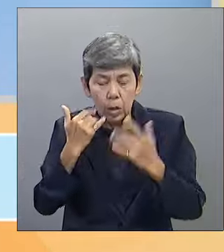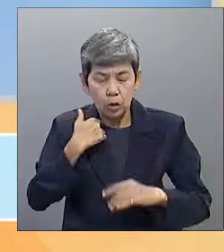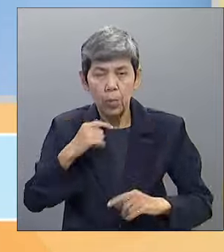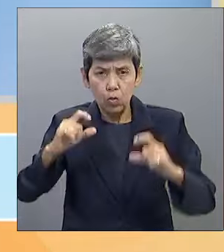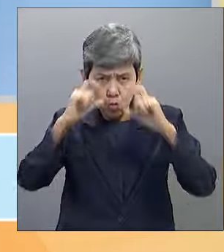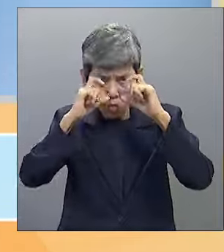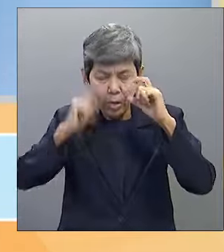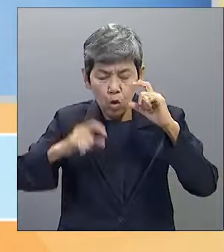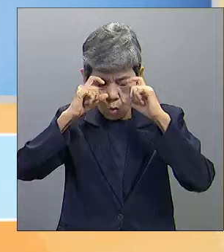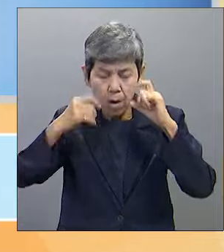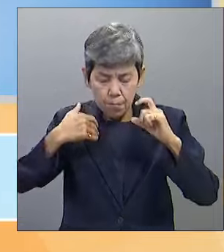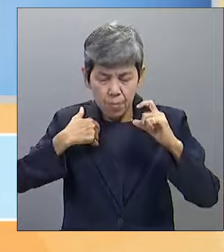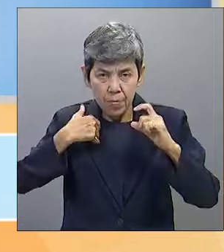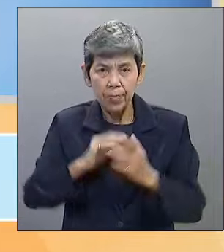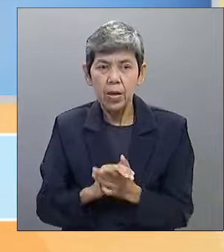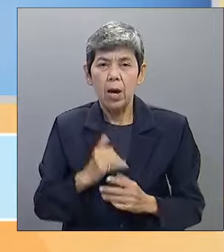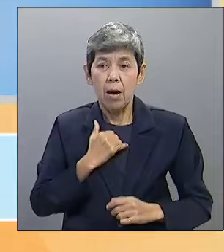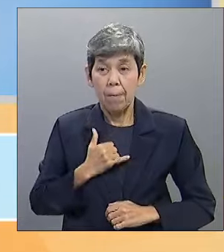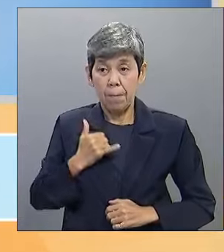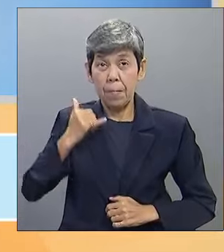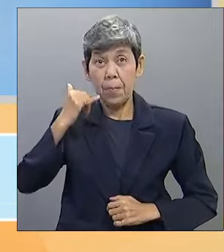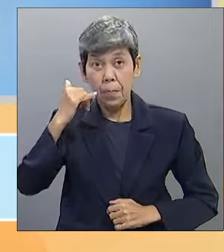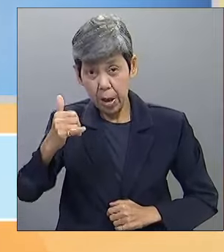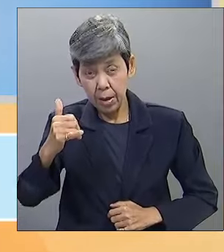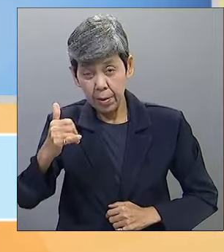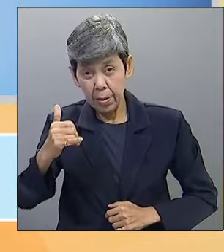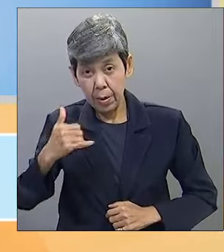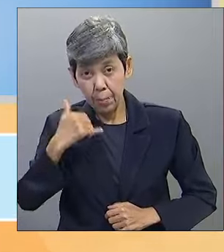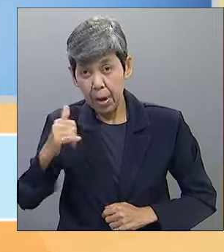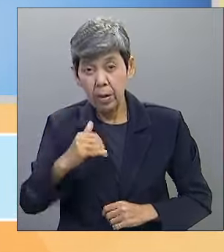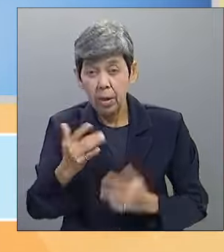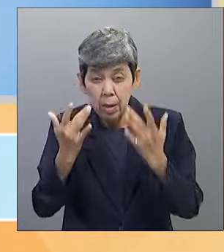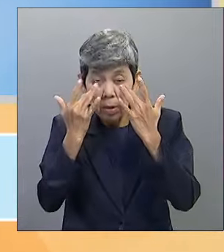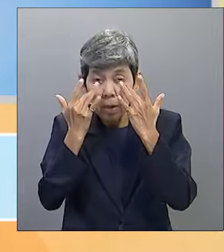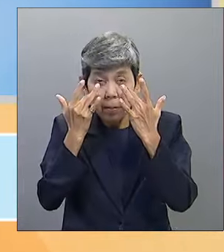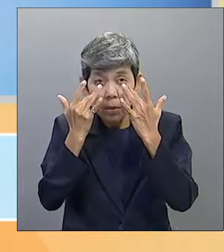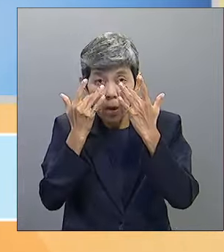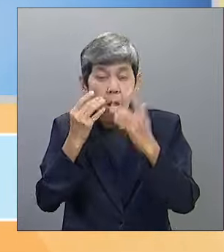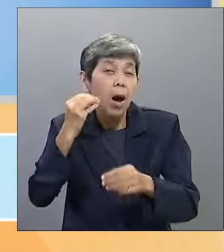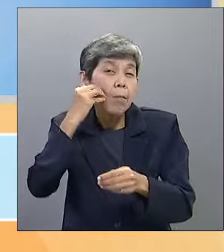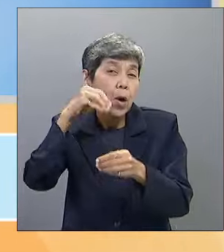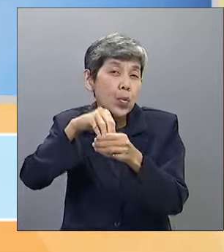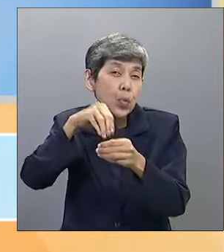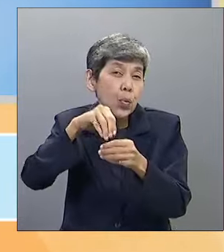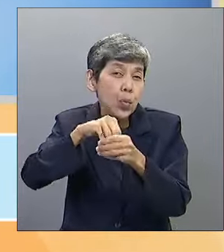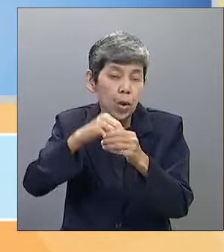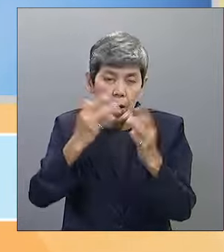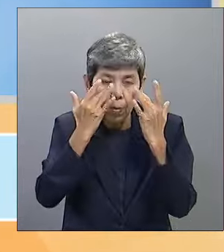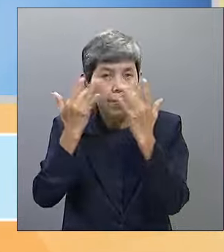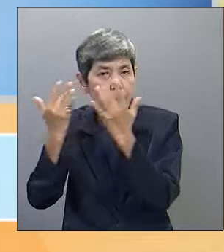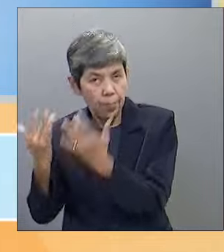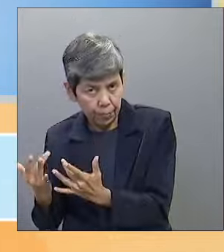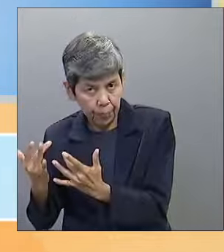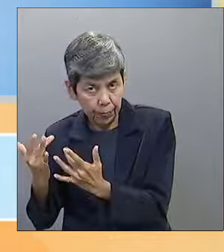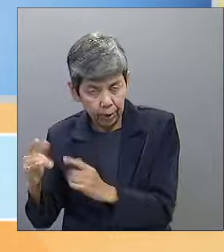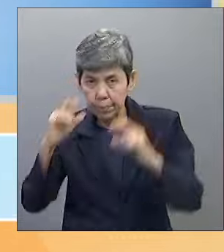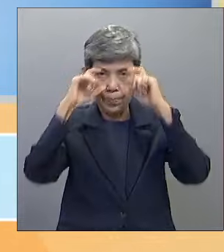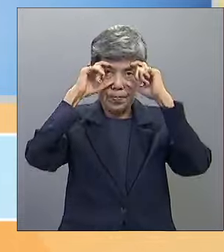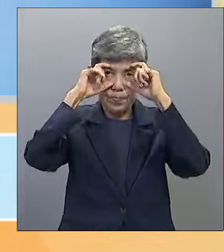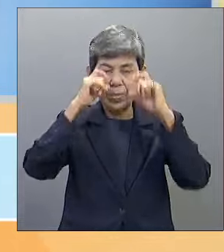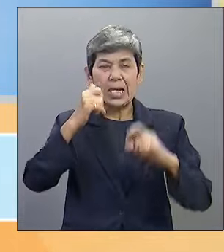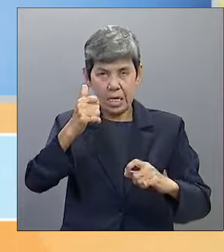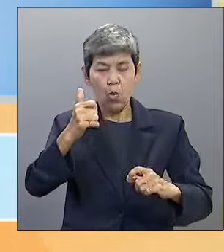นนะครับเพ ื ่ อไปงานที่ไม่จำเป็นต้องใส่คอนแทคเลนส์หรือตอนอยู่บ้านเนี่ยก็รีบถอดคอนแทคเลนส์แล้วก็ใส่เป็นแว่นต